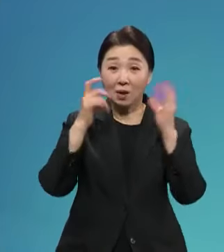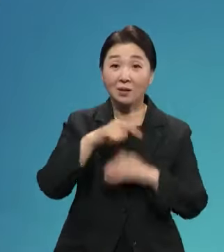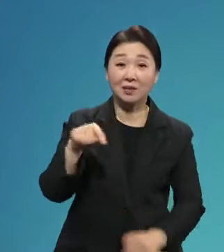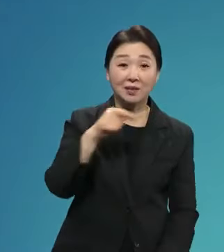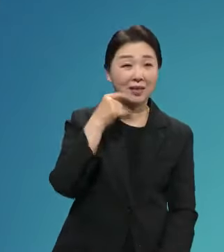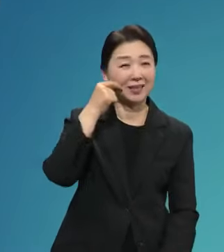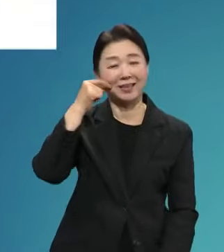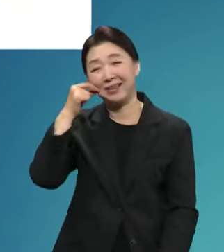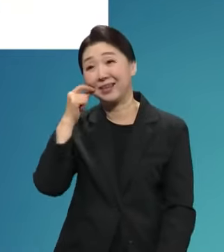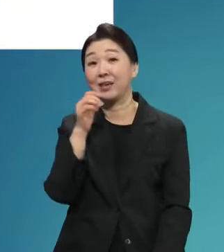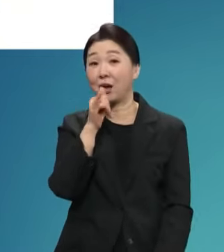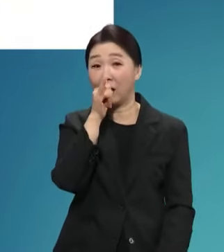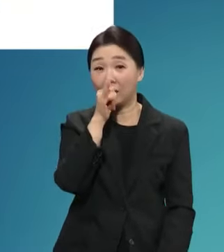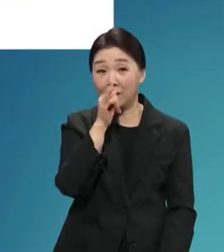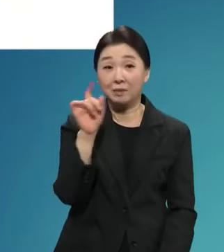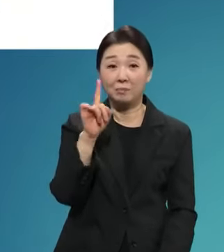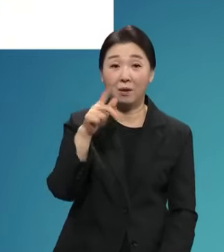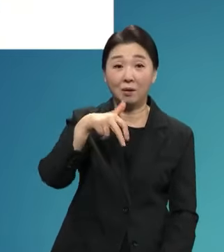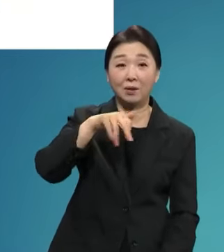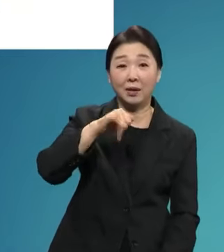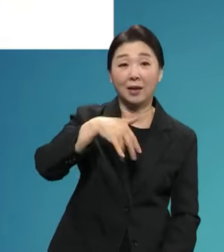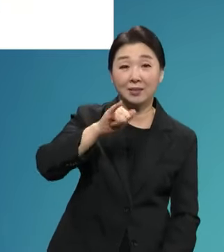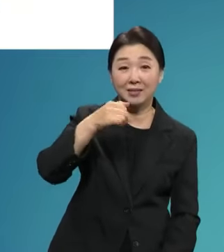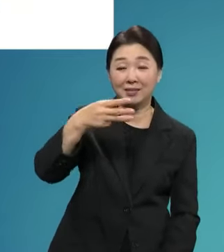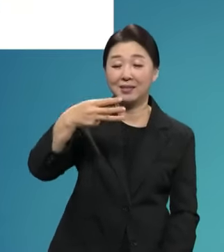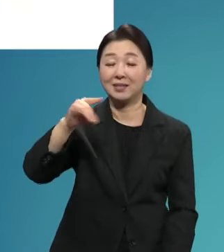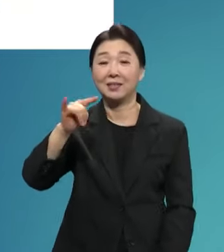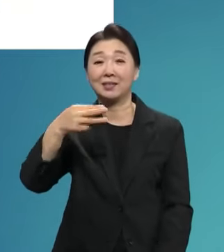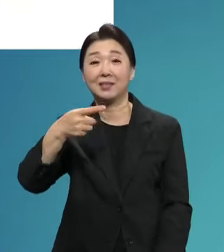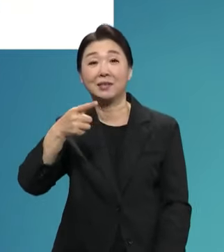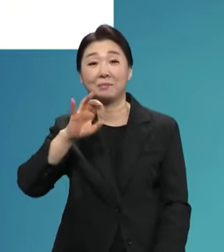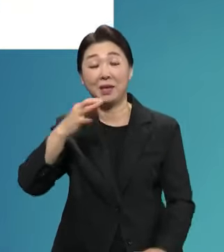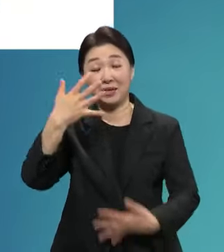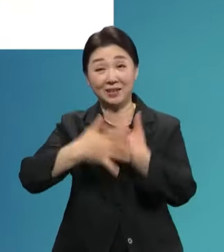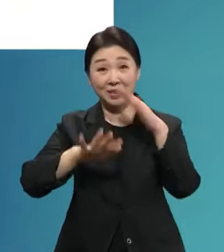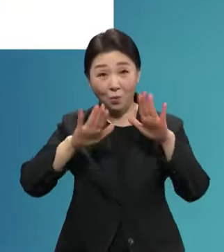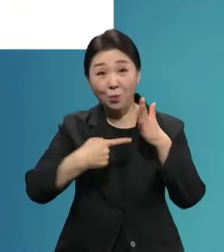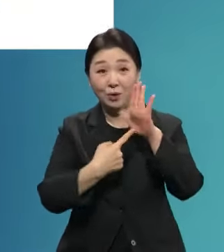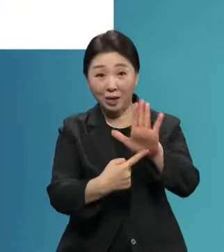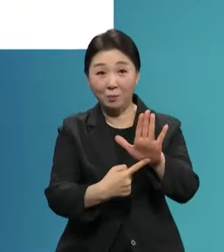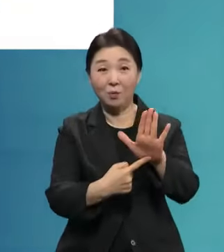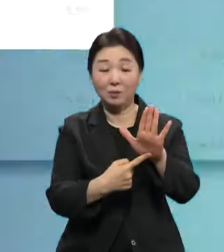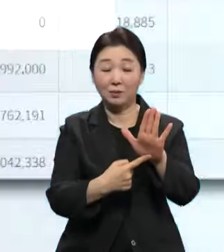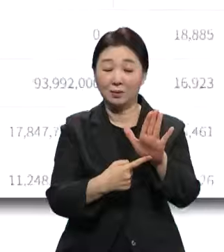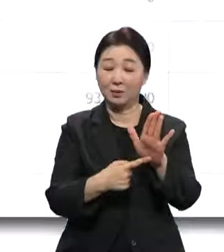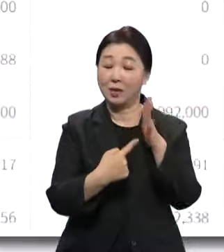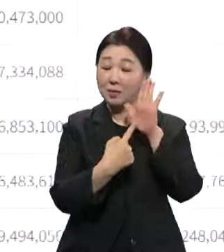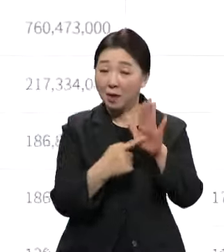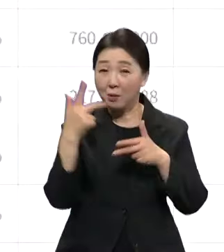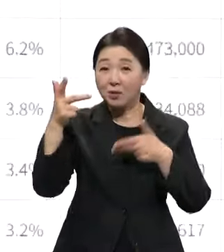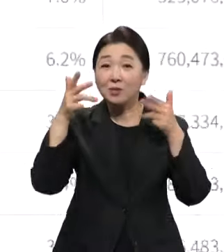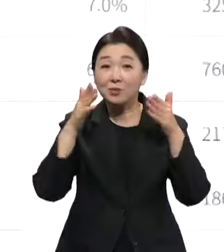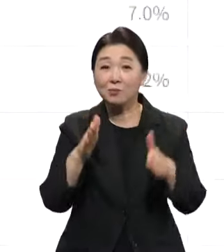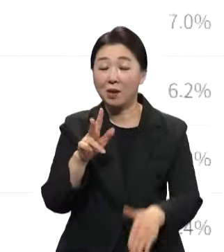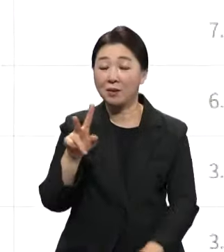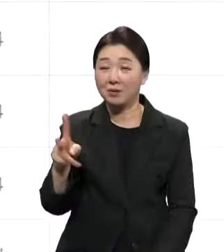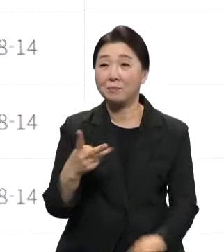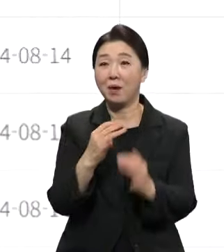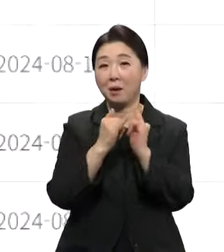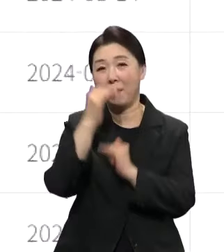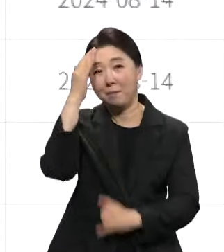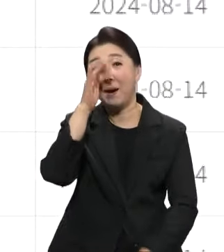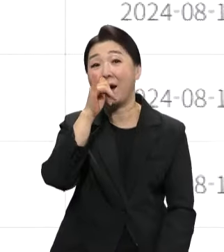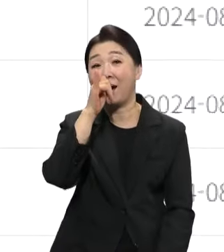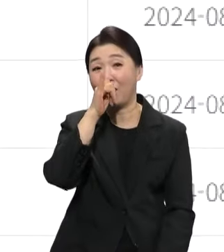어린이들에게 엄청난 인기를 끌고 있는 캐치 티니핑의 극장판이 오늘 개봉합니다. 개봉 일주일 만에 200만을 돌파한 파일럿도